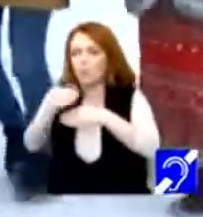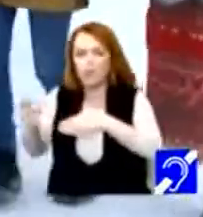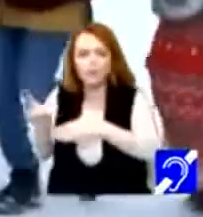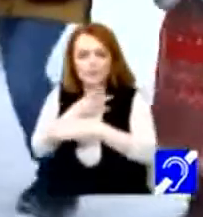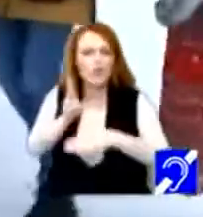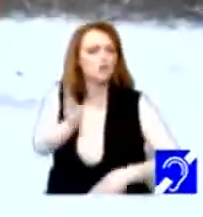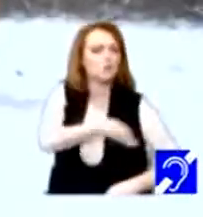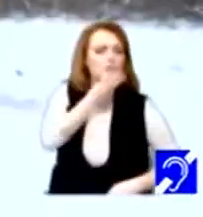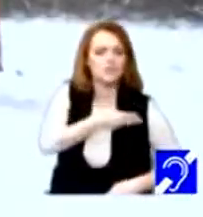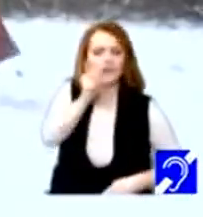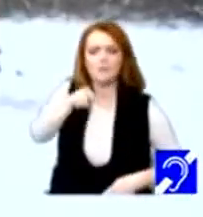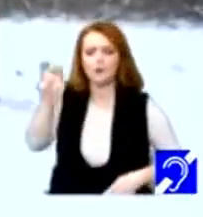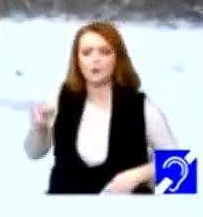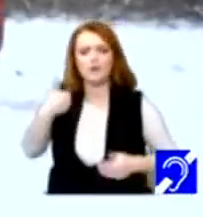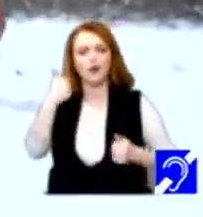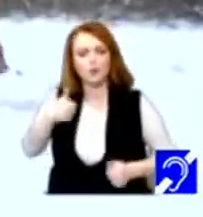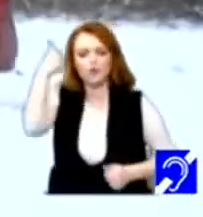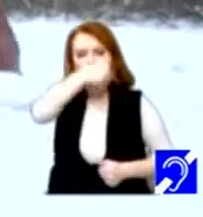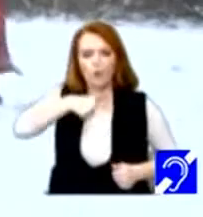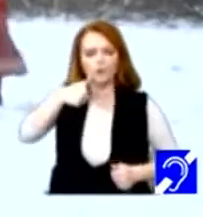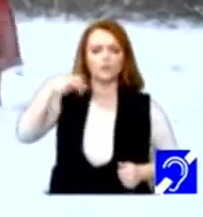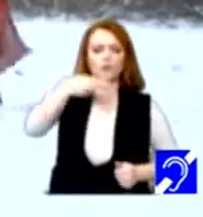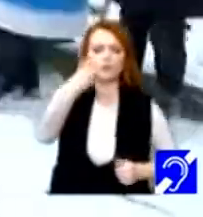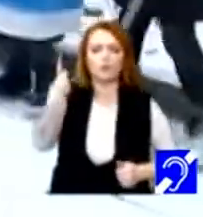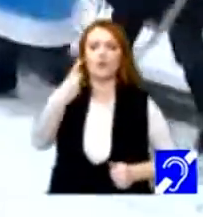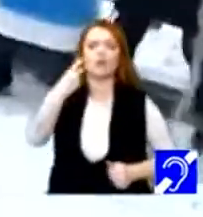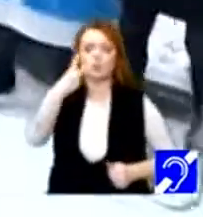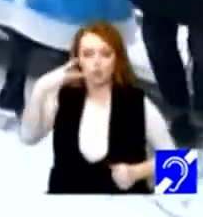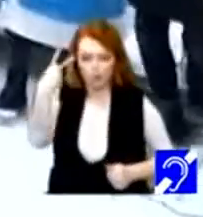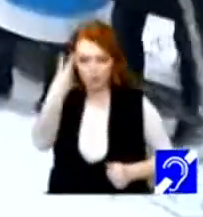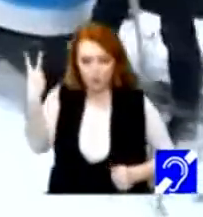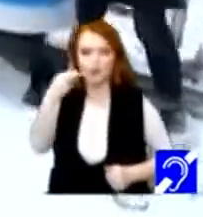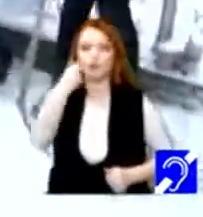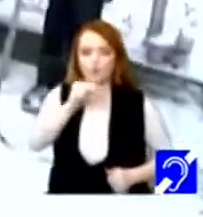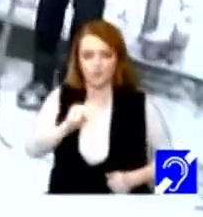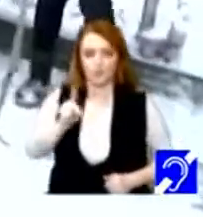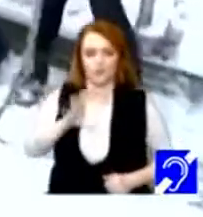le ura oamenilor un nou an 2022 cât mai bun.